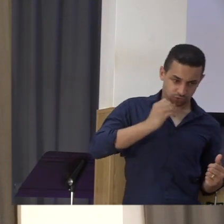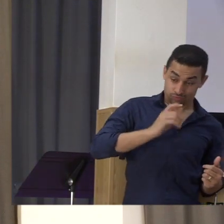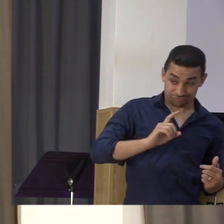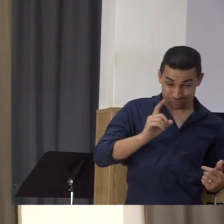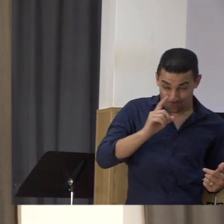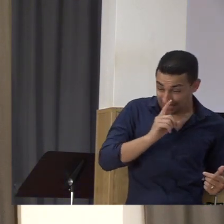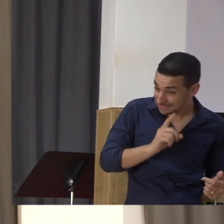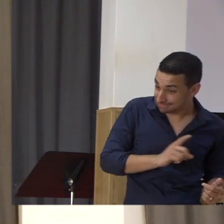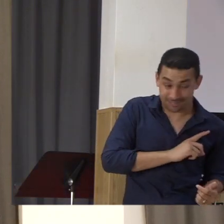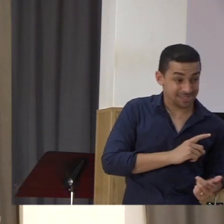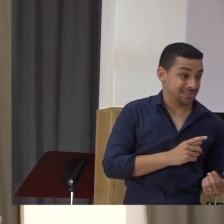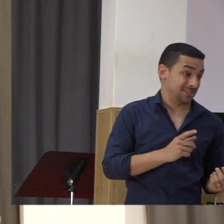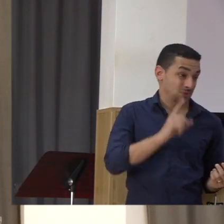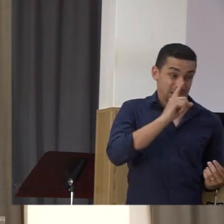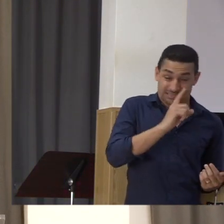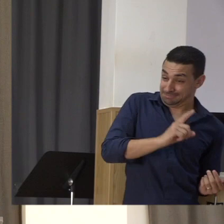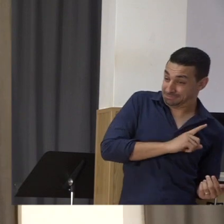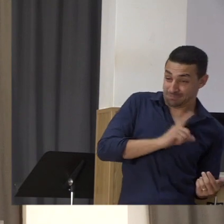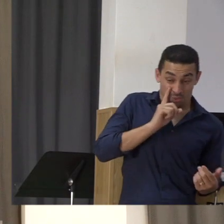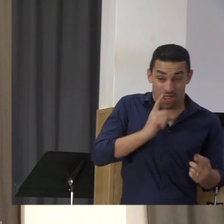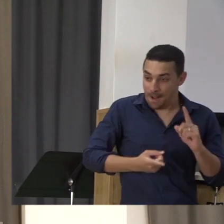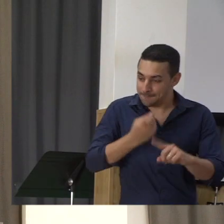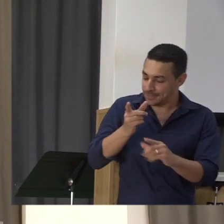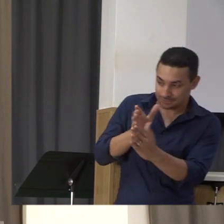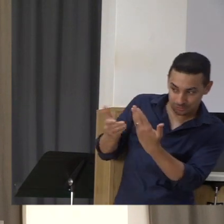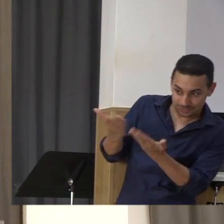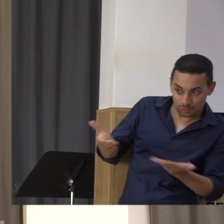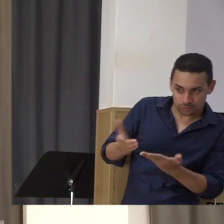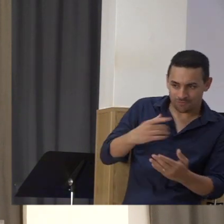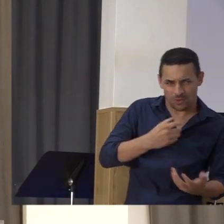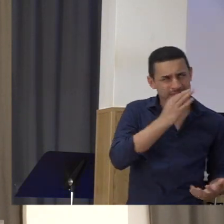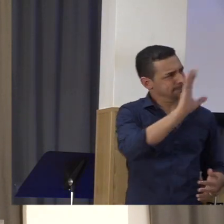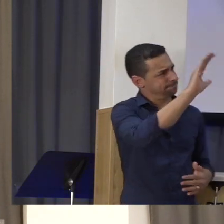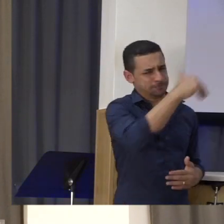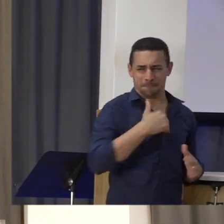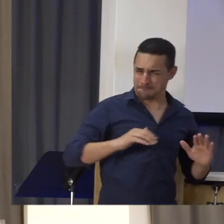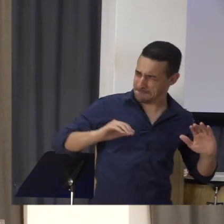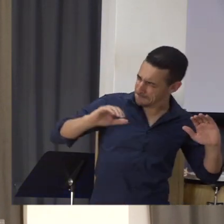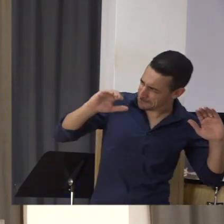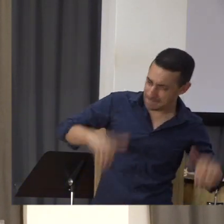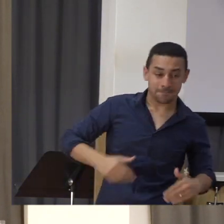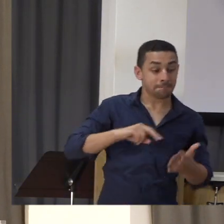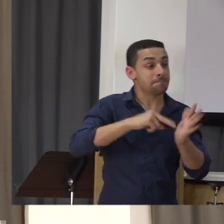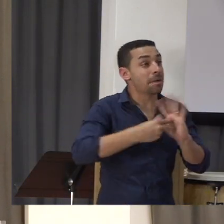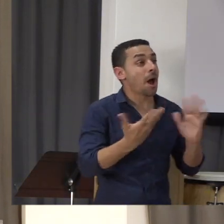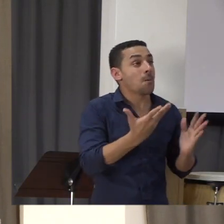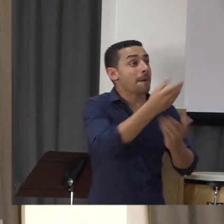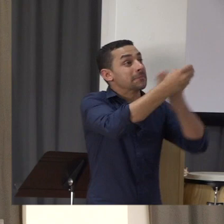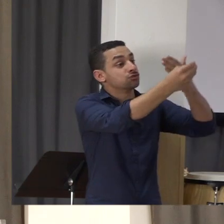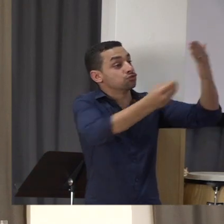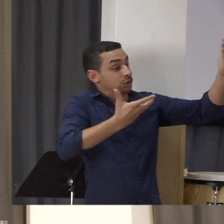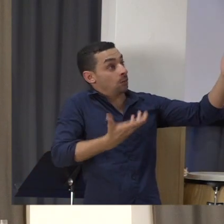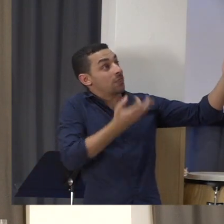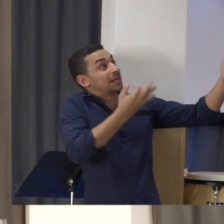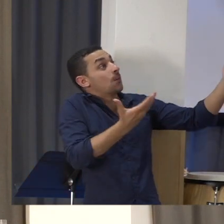ça n'arrive qu'à toi. Et le plus important derrière tout cela, c'est de dire à Dieu, Seigneur, quel est le plan? Quel est le message? Qu'est-ce que